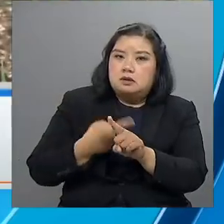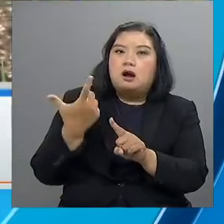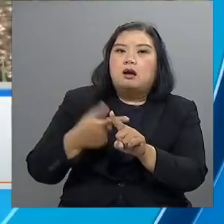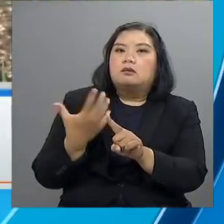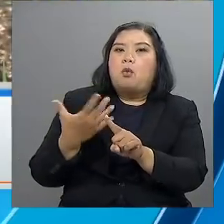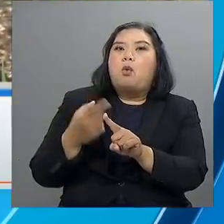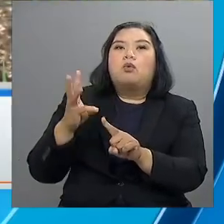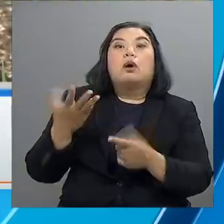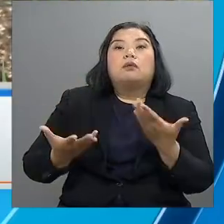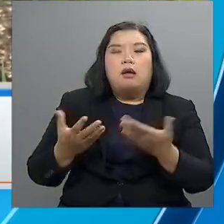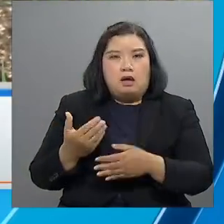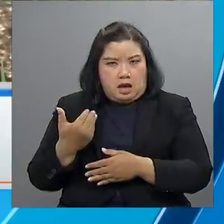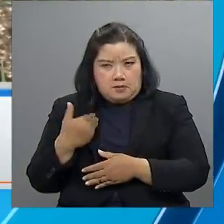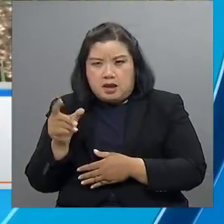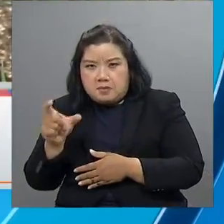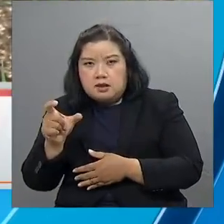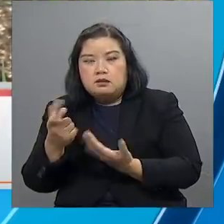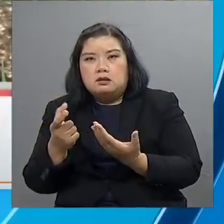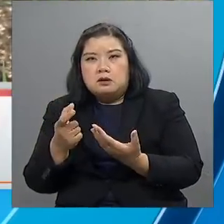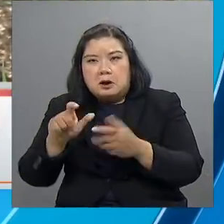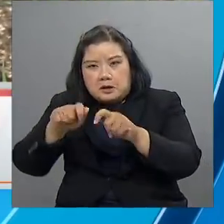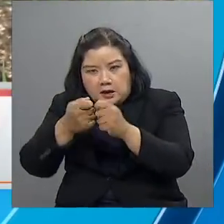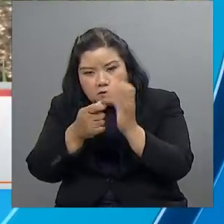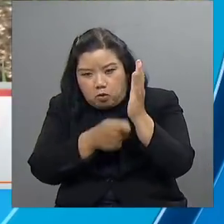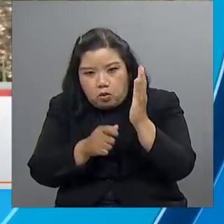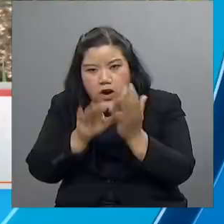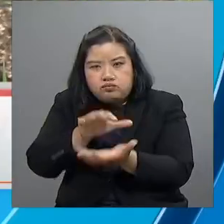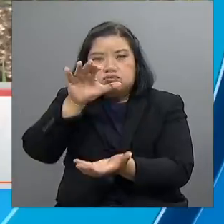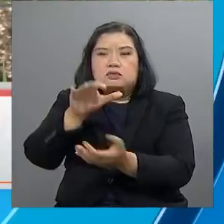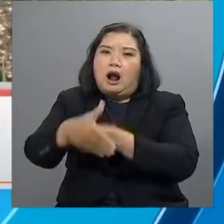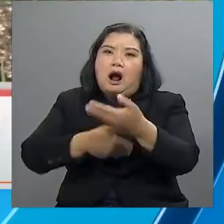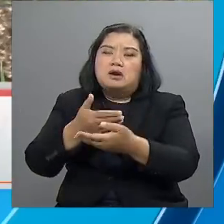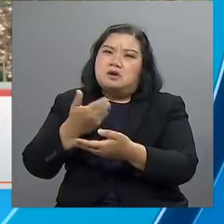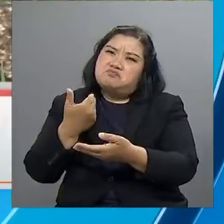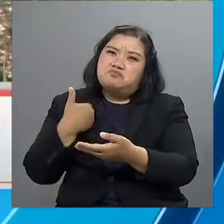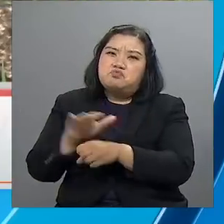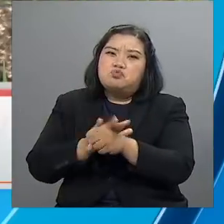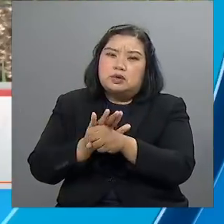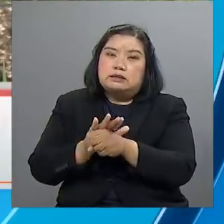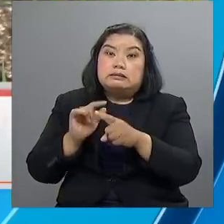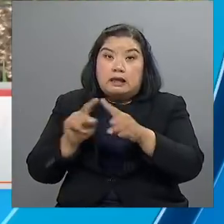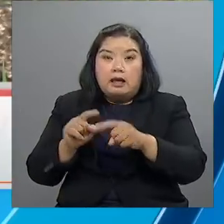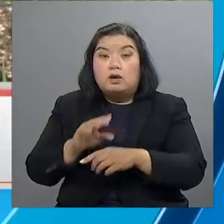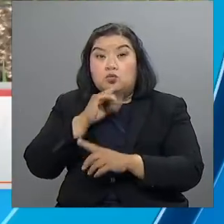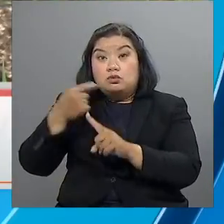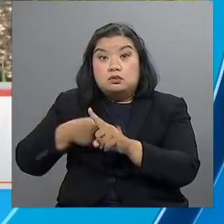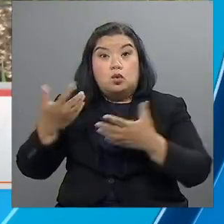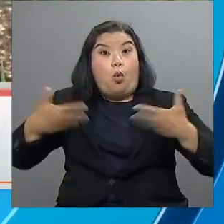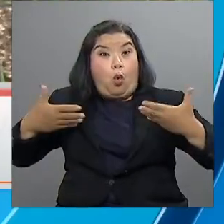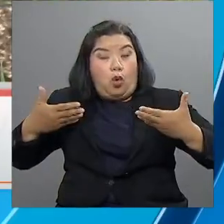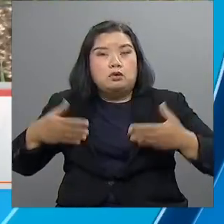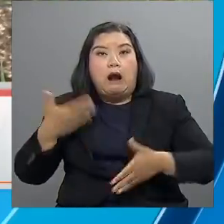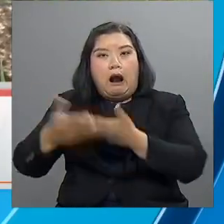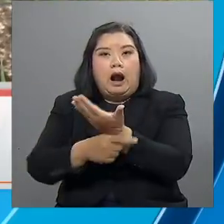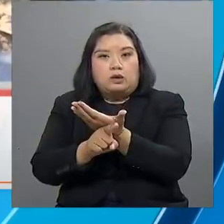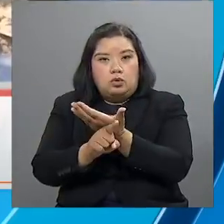ามันอาจจะร่วงลงไปบ้างแต่ในช่วงหน้าร้อนหรือว่าในช่วงหน้าแล้งปลายปีเนี่ยโอ้โหราคาพริกกิโลกรัมนึงนะครับคุณผู้ชมเขาขายกันเนี่ย180